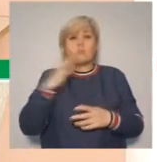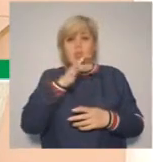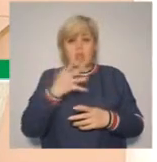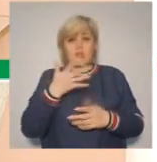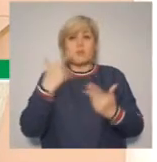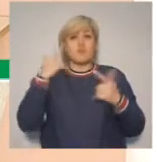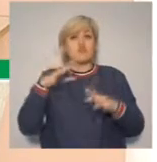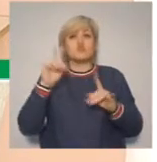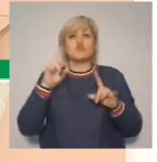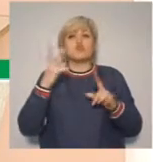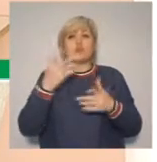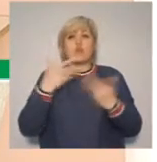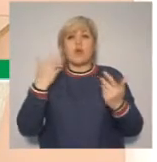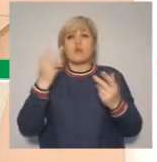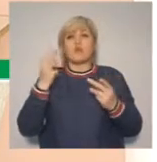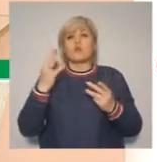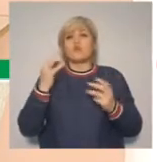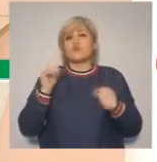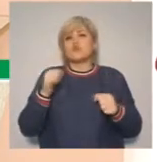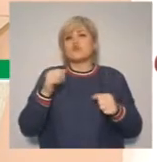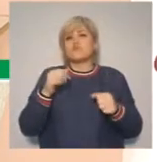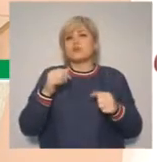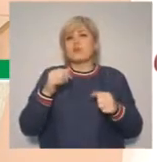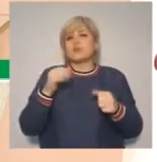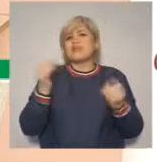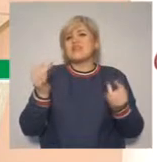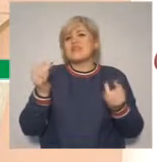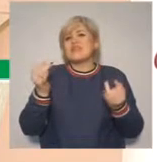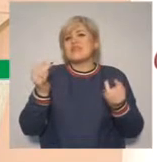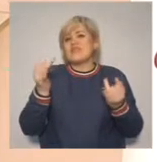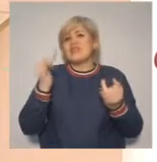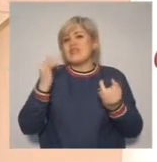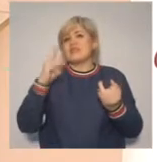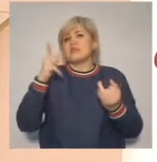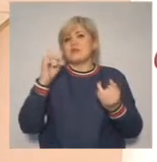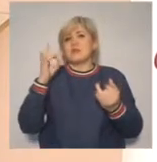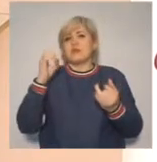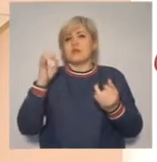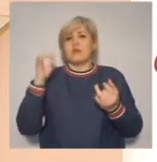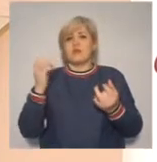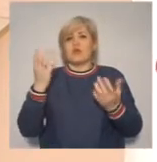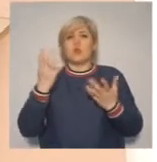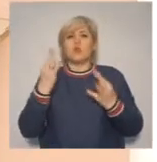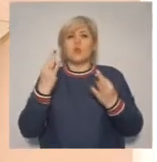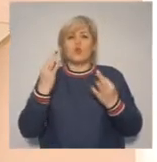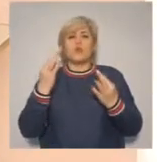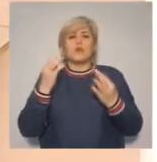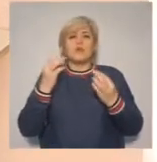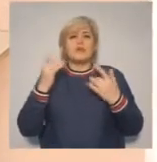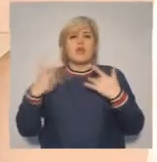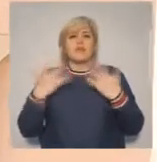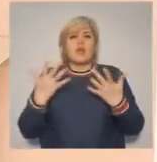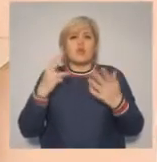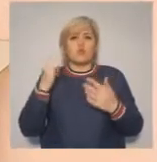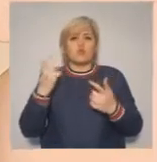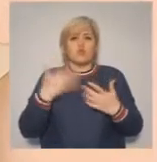нам нужно как-то, может быть, отразить в интерьере какой-то театральный дух наш. И тогда главный художник театра предложил вот